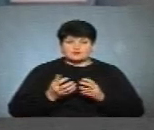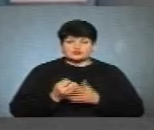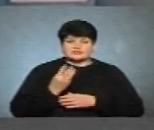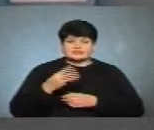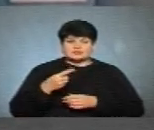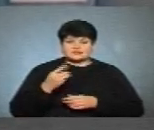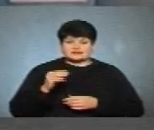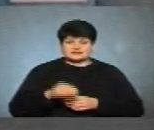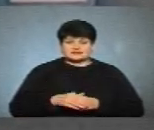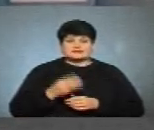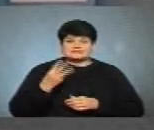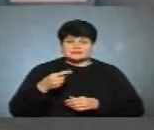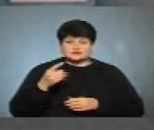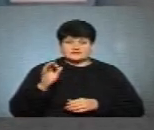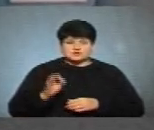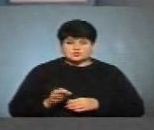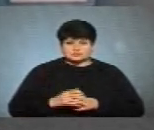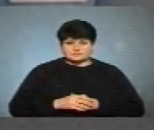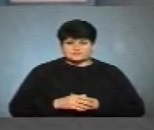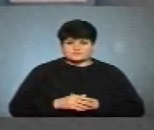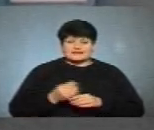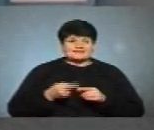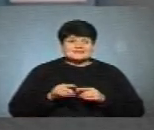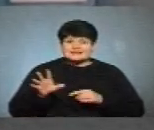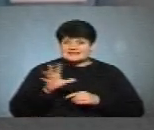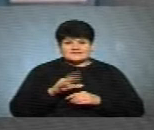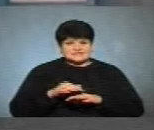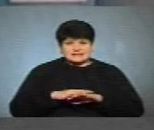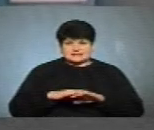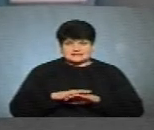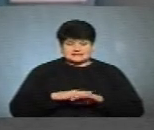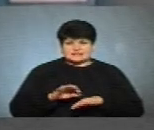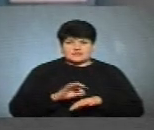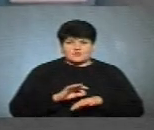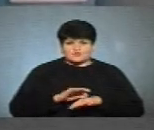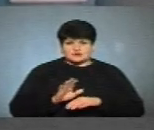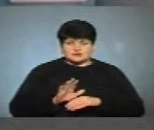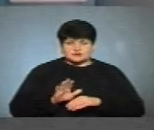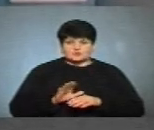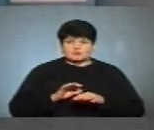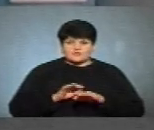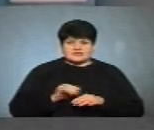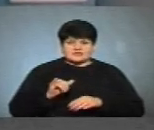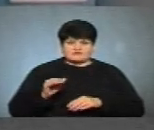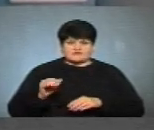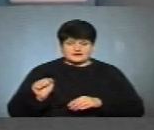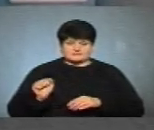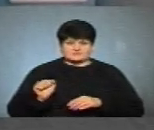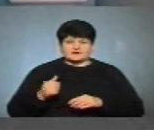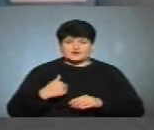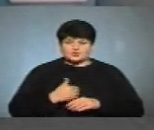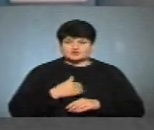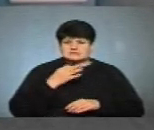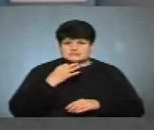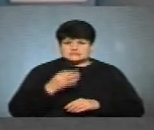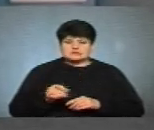31 тисяча, 31%. Але це не все населення, яке перехворіло, проведено ІФА-дослідження. Але я хочу